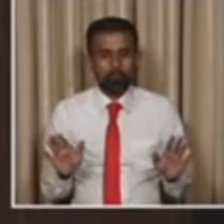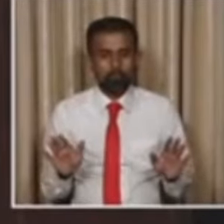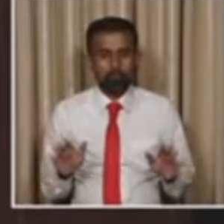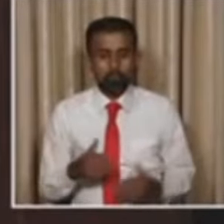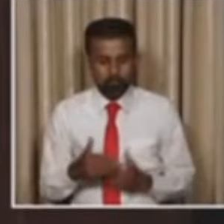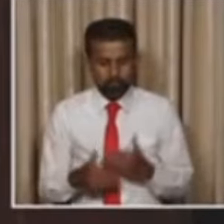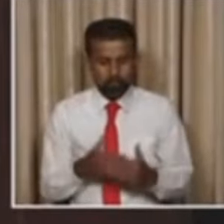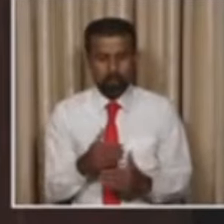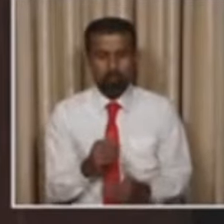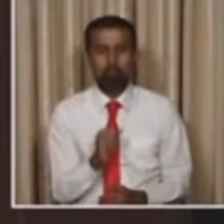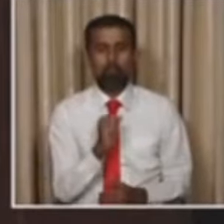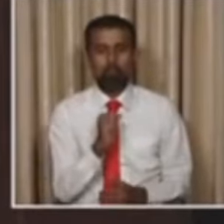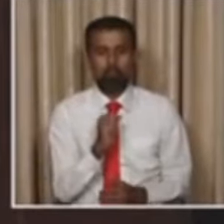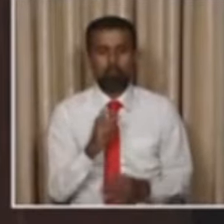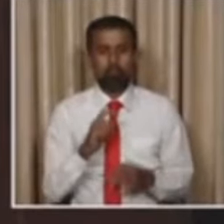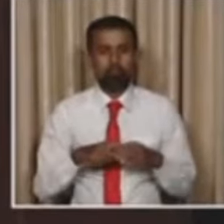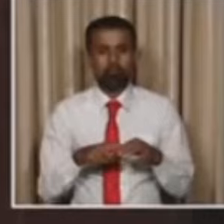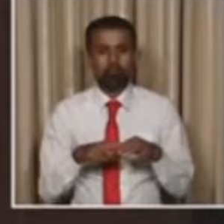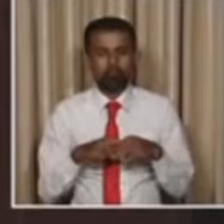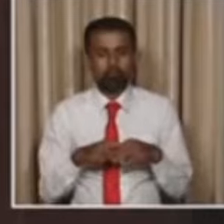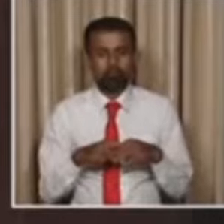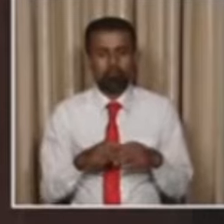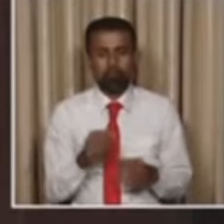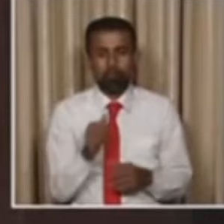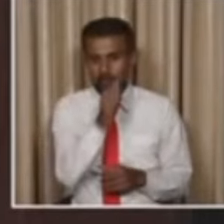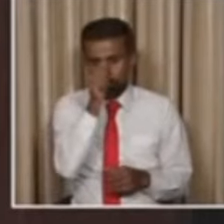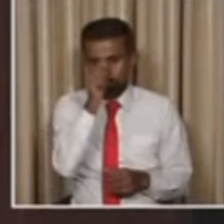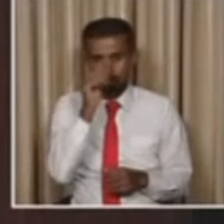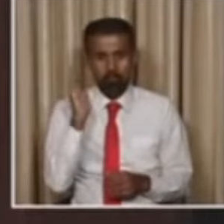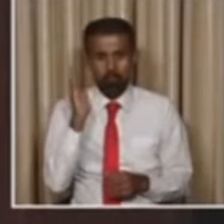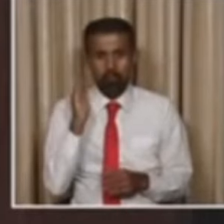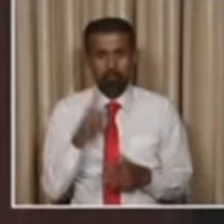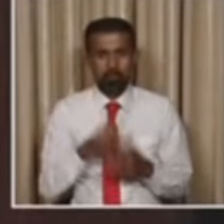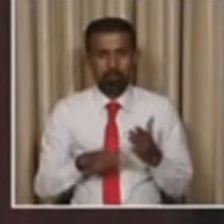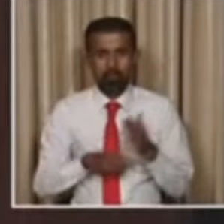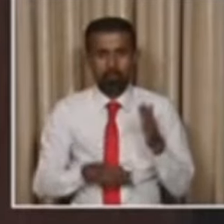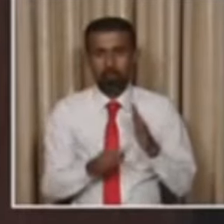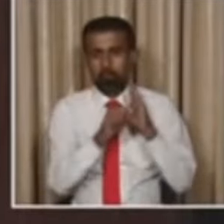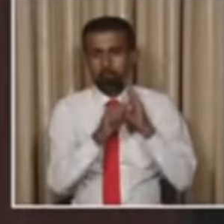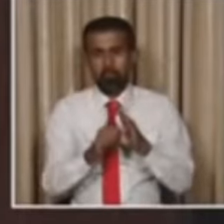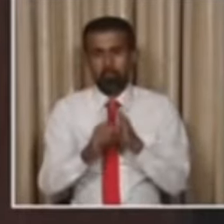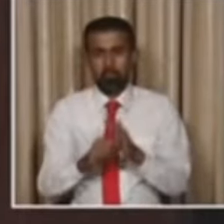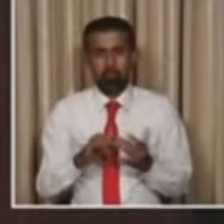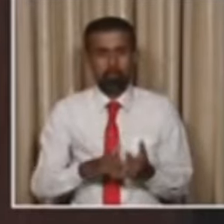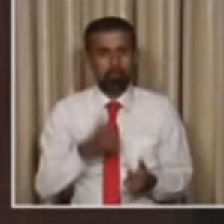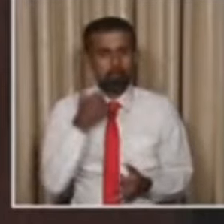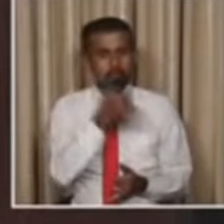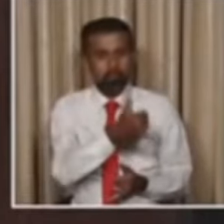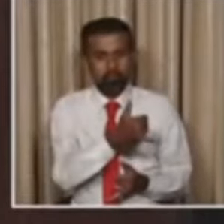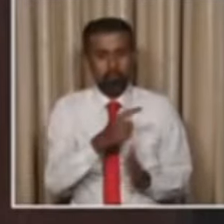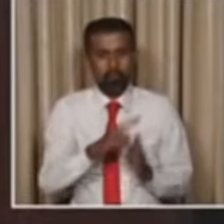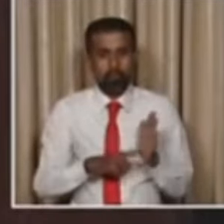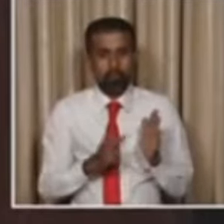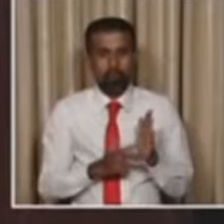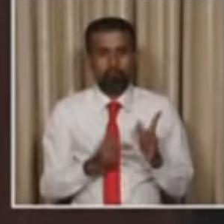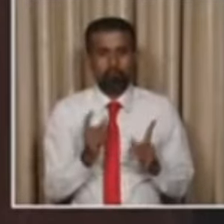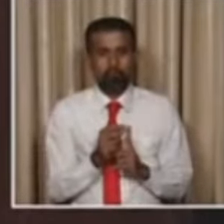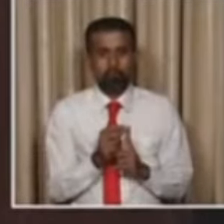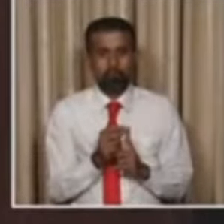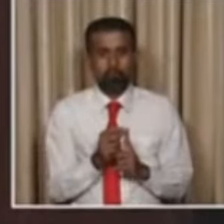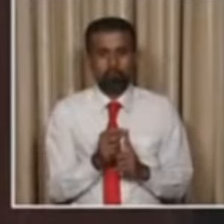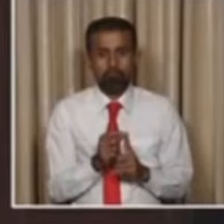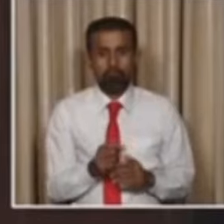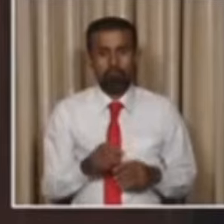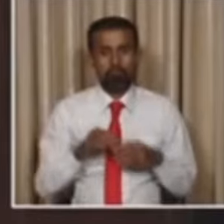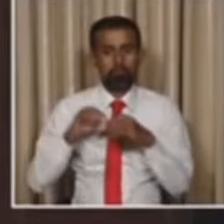ගෙනියන්නේ කොහොමද? මේ ප්‍රශ්න මතුවේ කාදිනල්තුමා දැන් දේශපාලන වශයෙන් හඟඩු ගහන්න දෙනවා සමගි ජන බලවේගෙන් නැත්නම් ජනතා විමුක්ති පෙරමුණට දැන් ඔබතුමා තල්ලු කරන්න